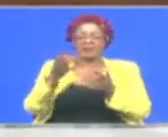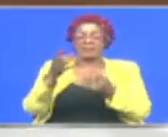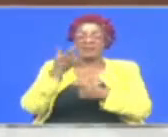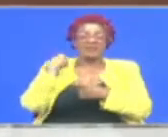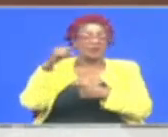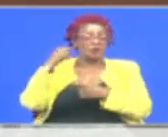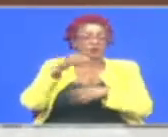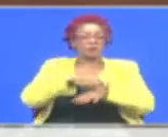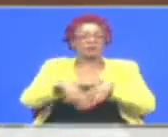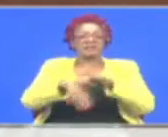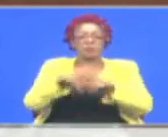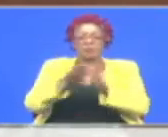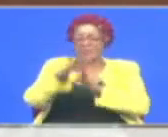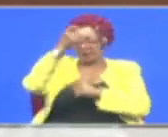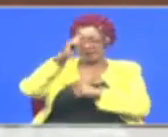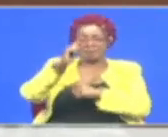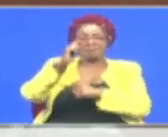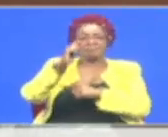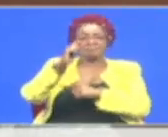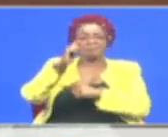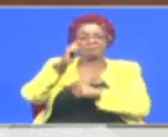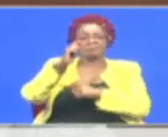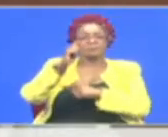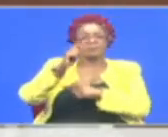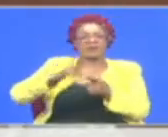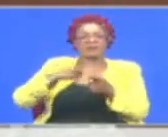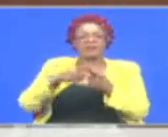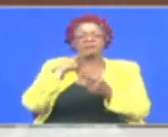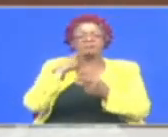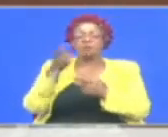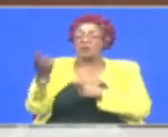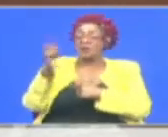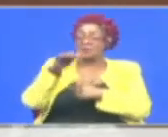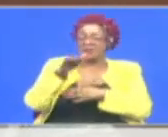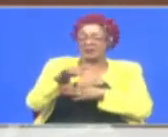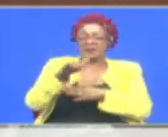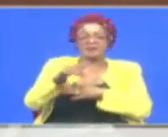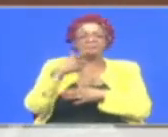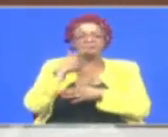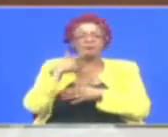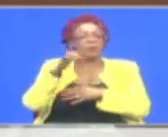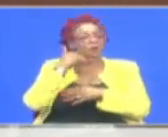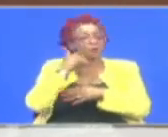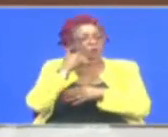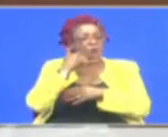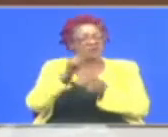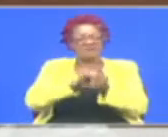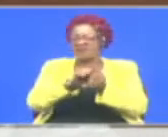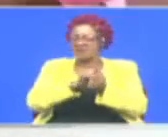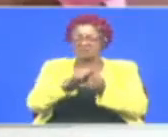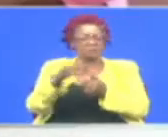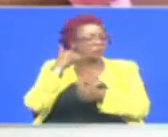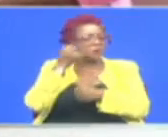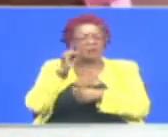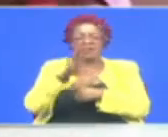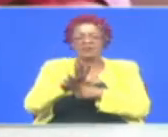kofia. Alikuwa amevaa kofia kwa mishuka. Akaniambia tarudi mapema na akaniambia atanipigia simu. Hiyo Friday akunipigia